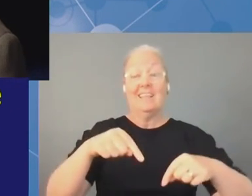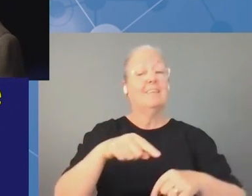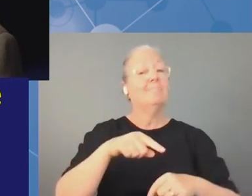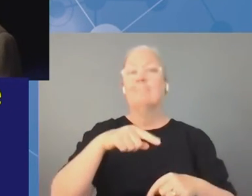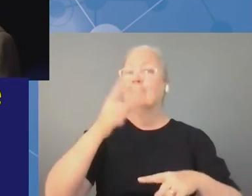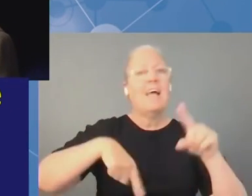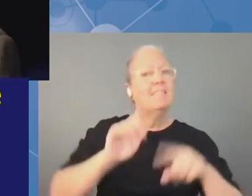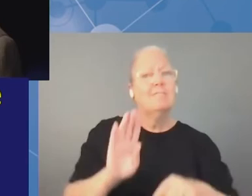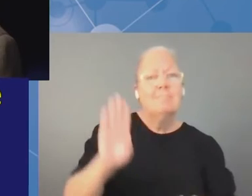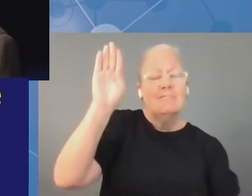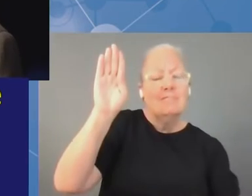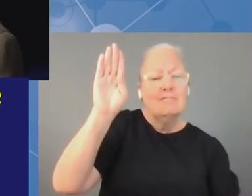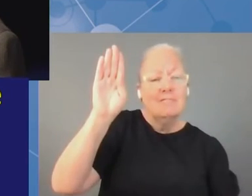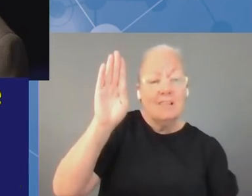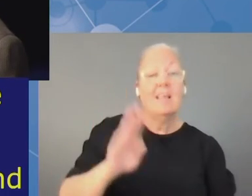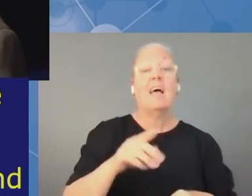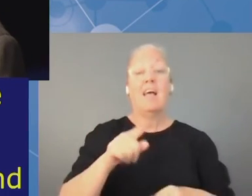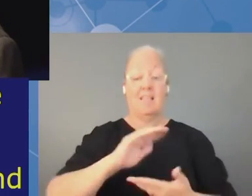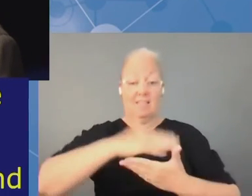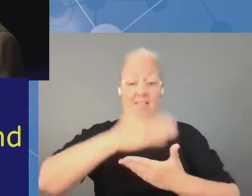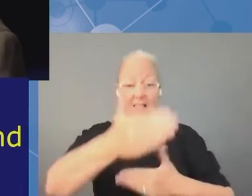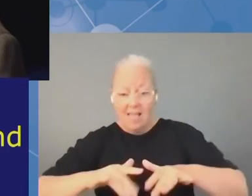иногда трудно было бы